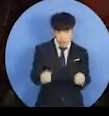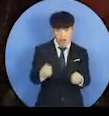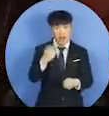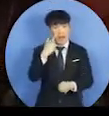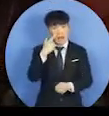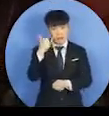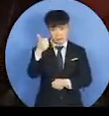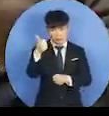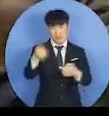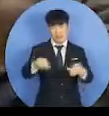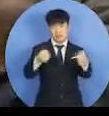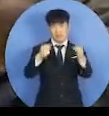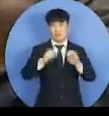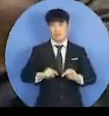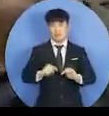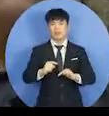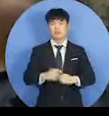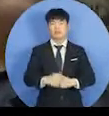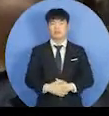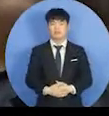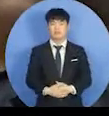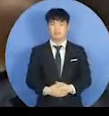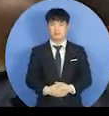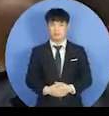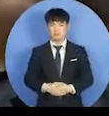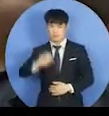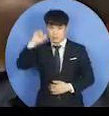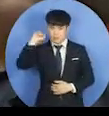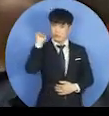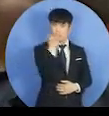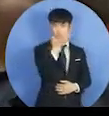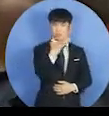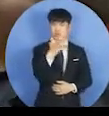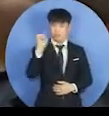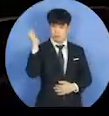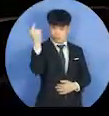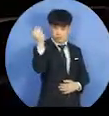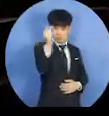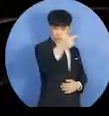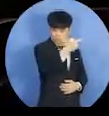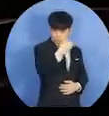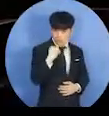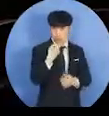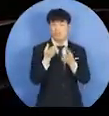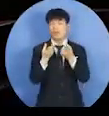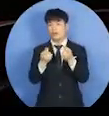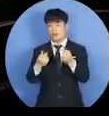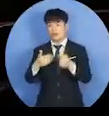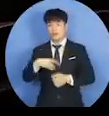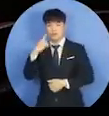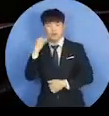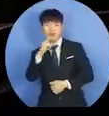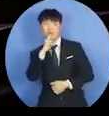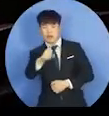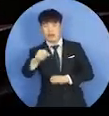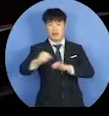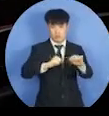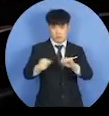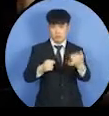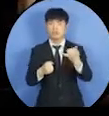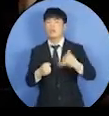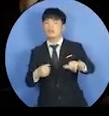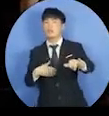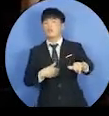등 자녀 양육에 관심을 갖는 부모님들이 참석했습니다. 평소 육아에 지친 부모들이 모여 자녀 교육에